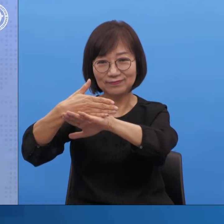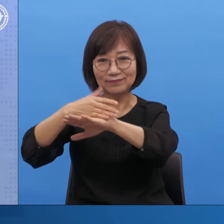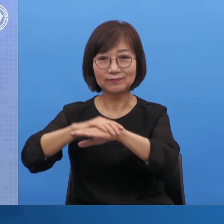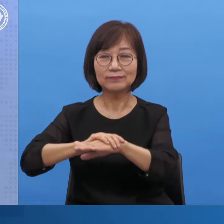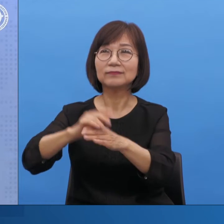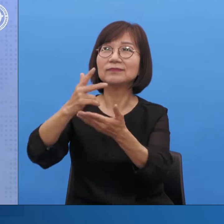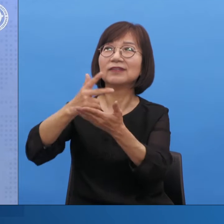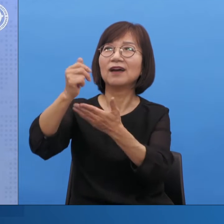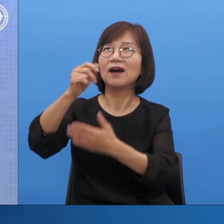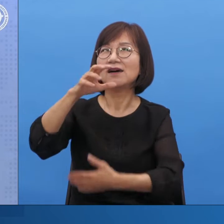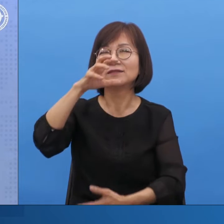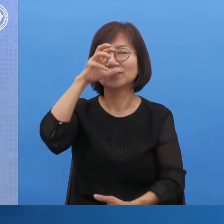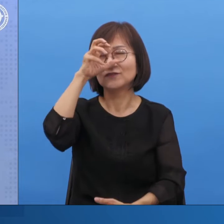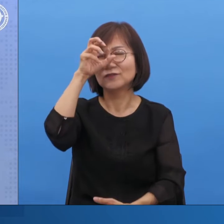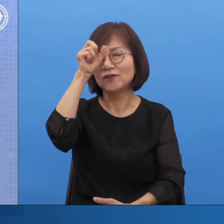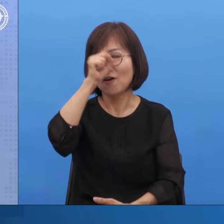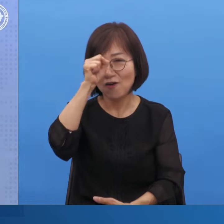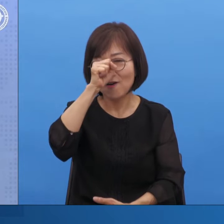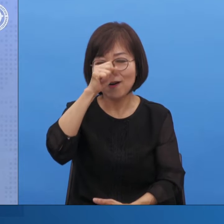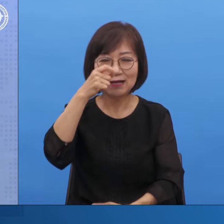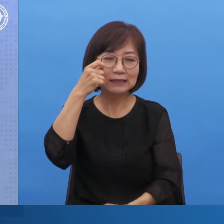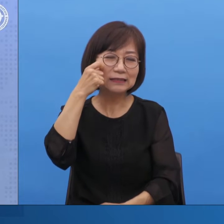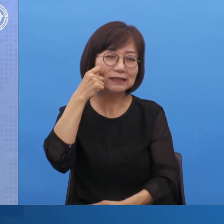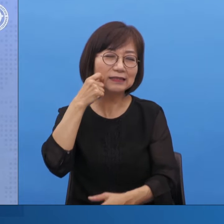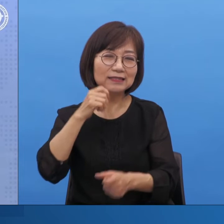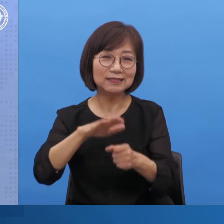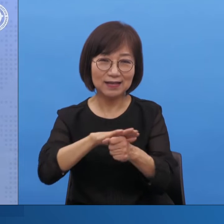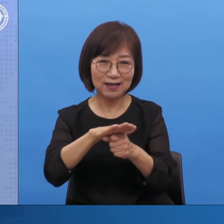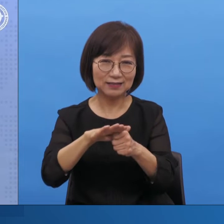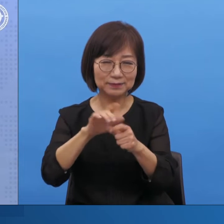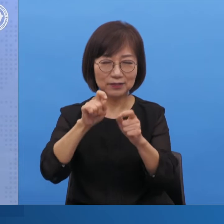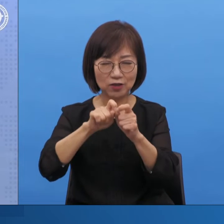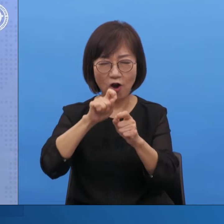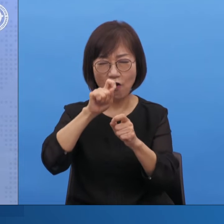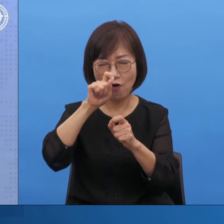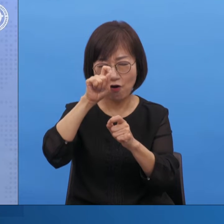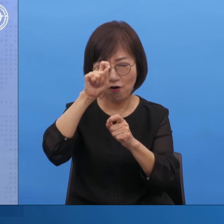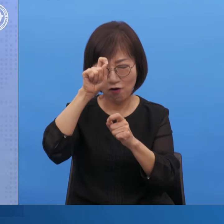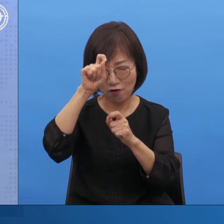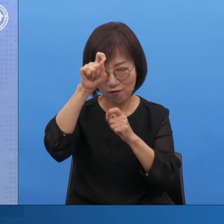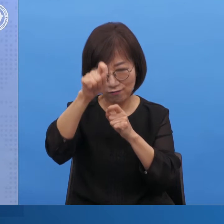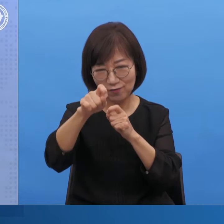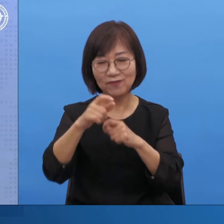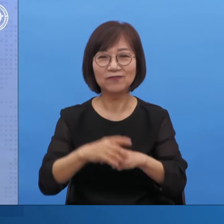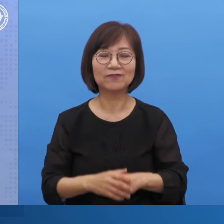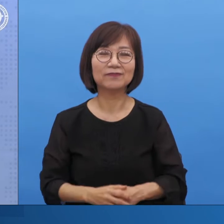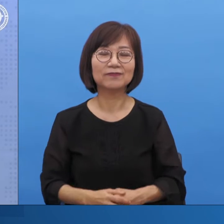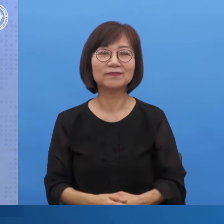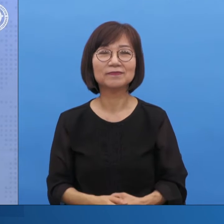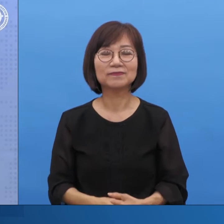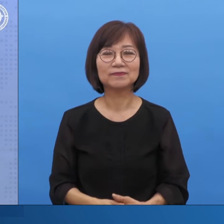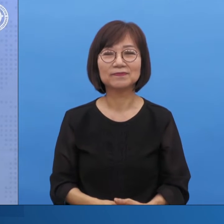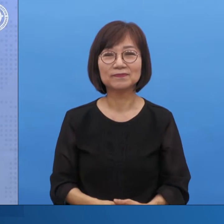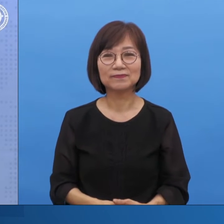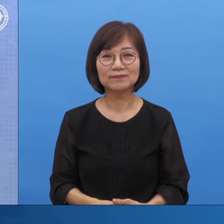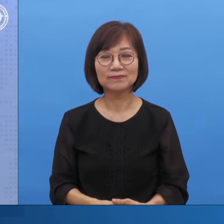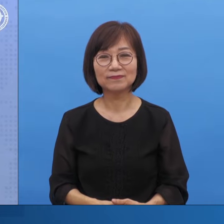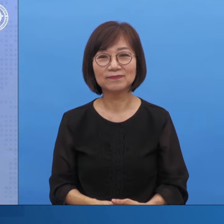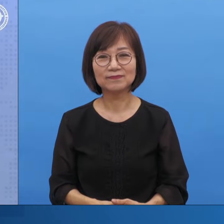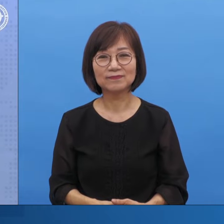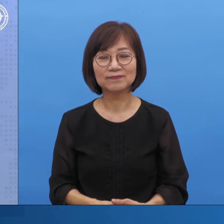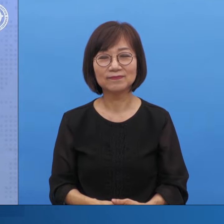그는 선하시며 인자하심이 영원하심이로다. for he is good, for his steadfast love endures